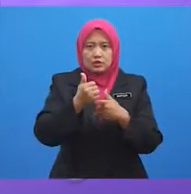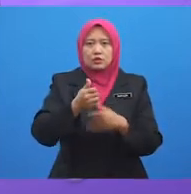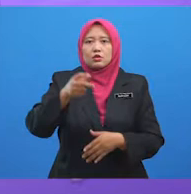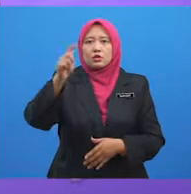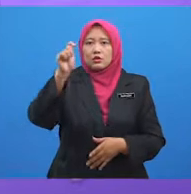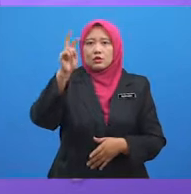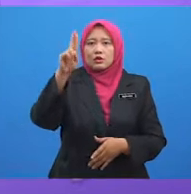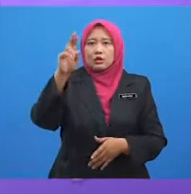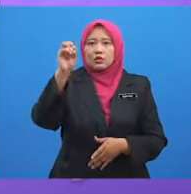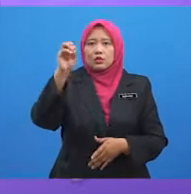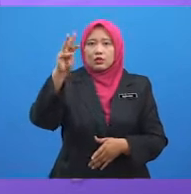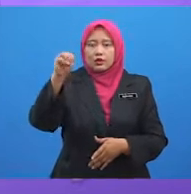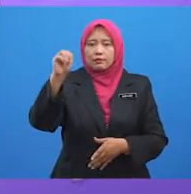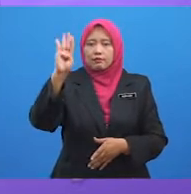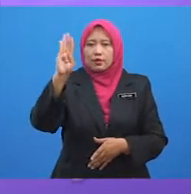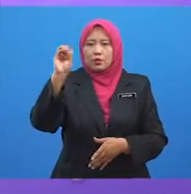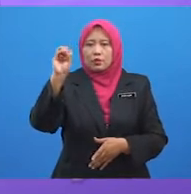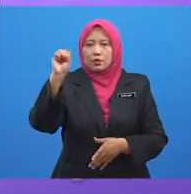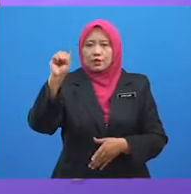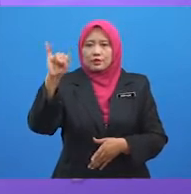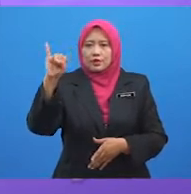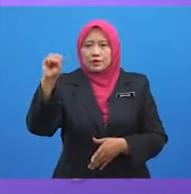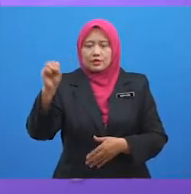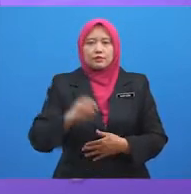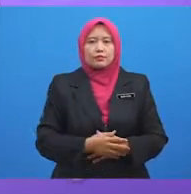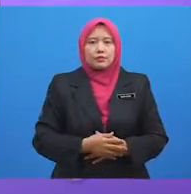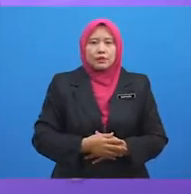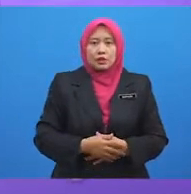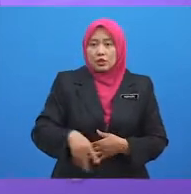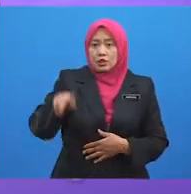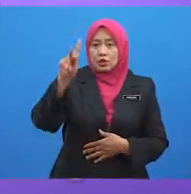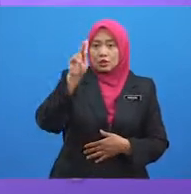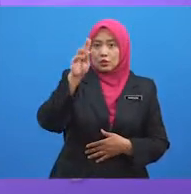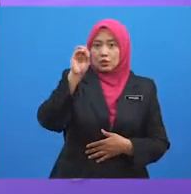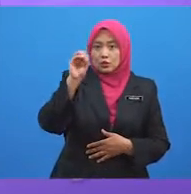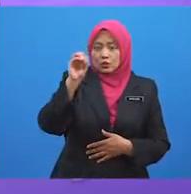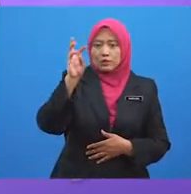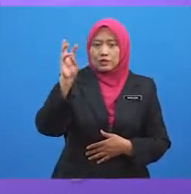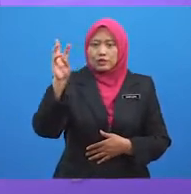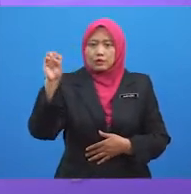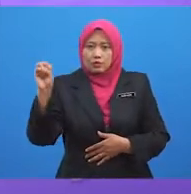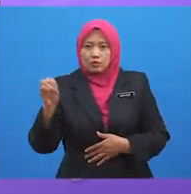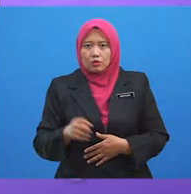Kobalt 60 digunakan untuk membunuh sel kanser.